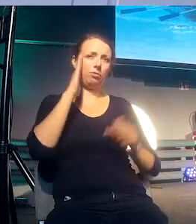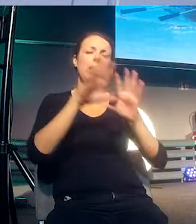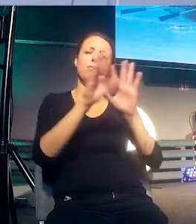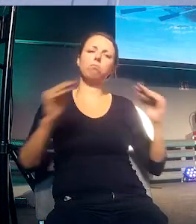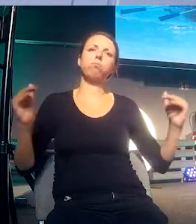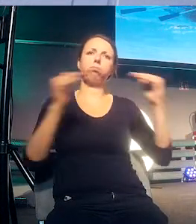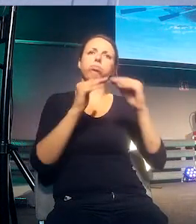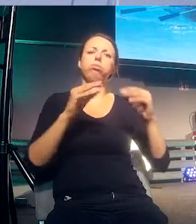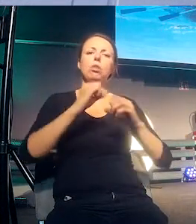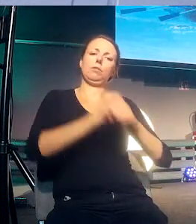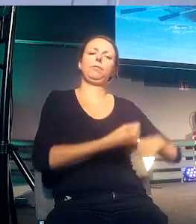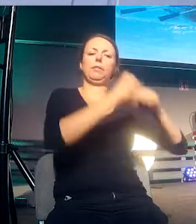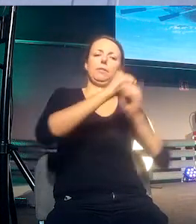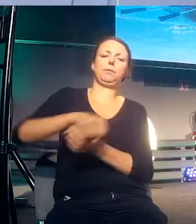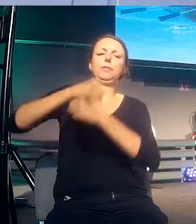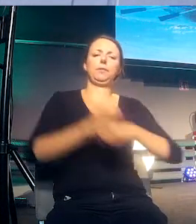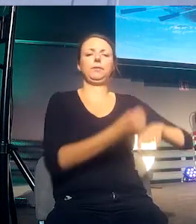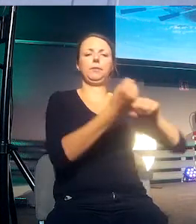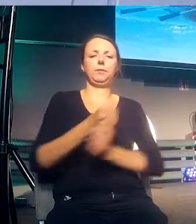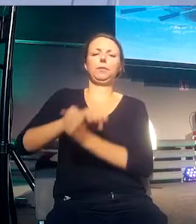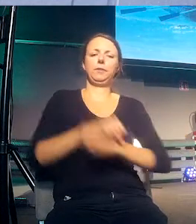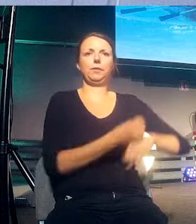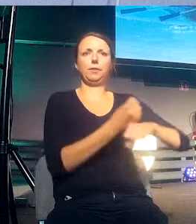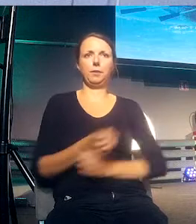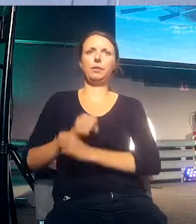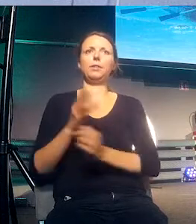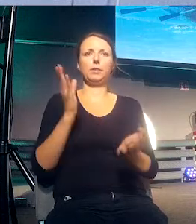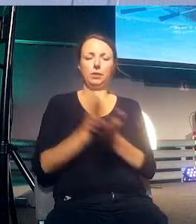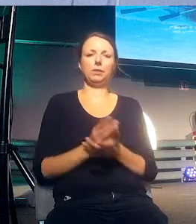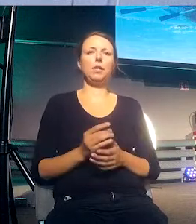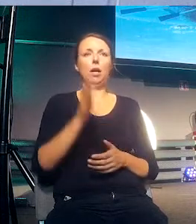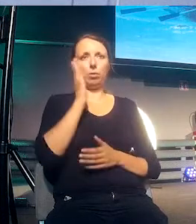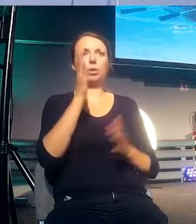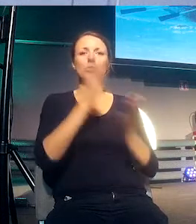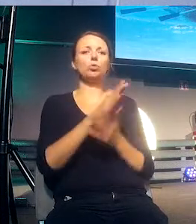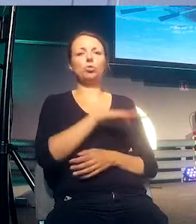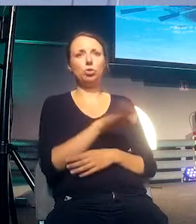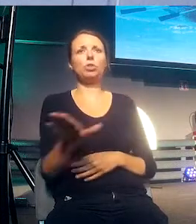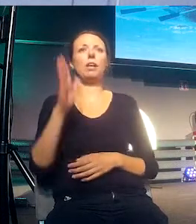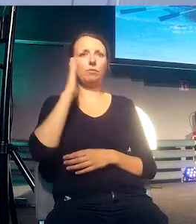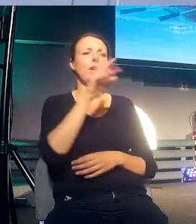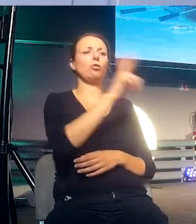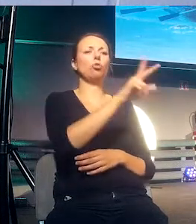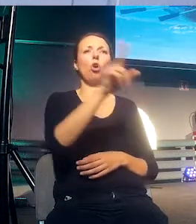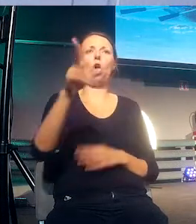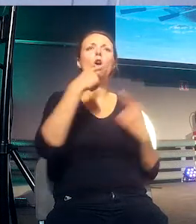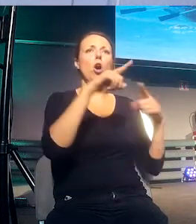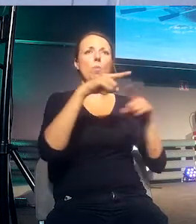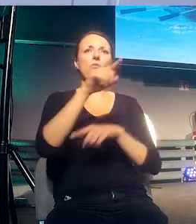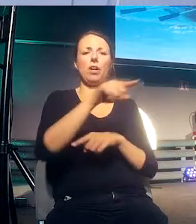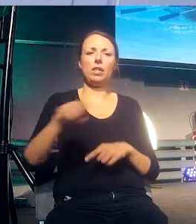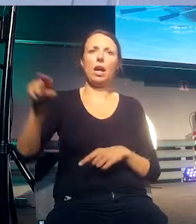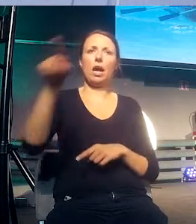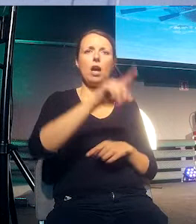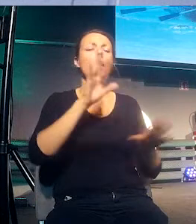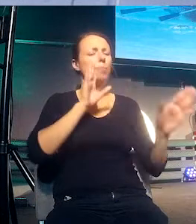często dzieje przy bardzo dużych projektach, to, że wydaje się, że wszyscy bardzo ciężko pracują. Natomiast projekt kręci się w kółko.